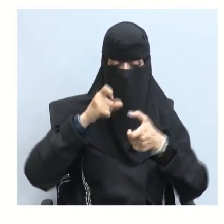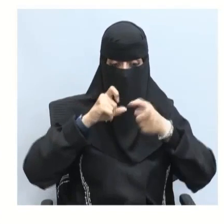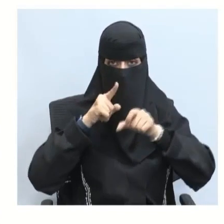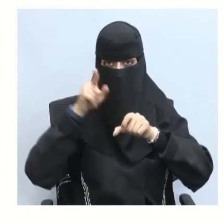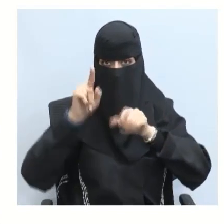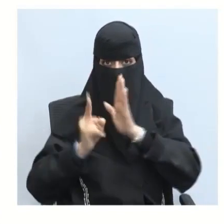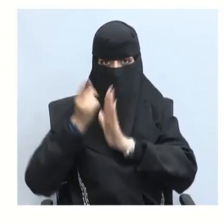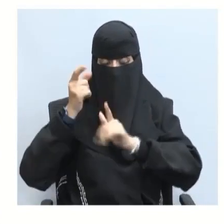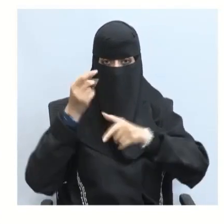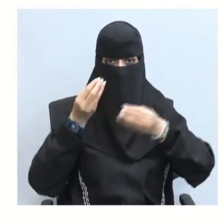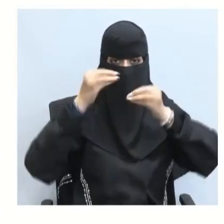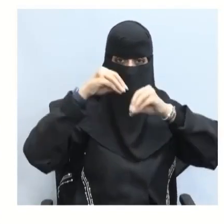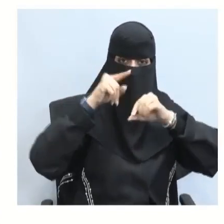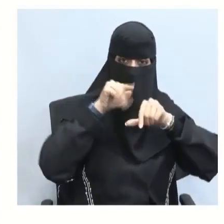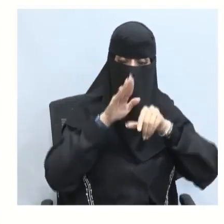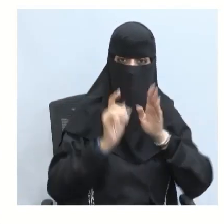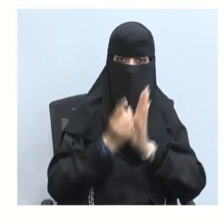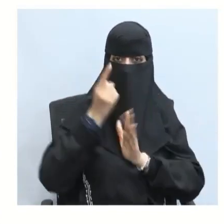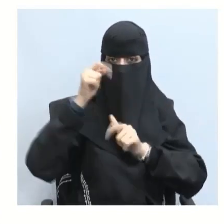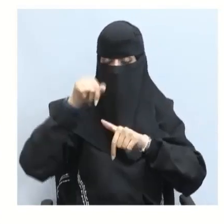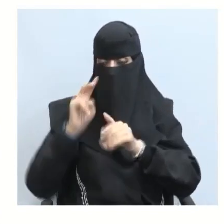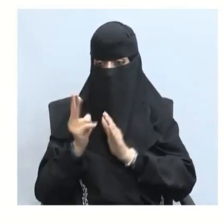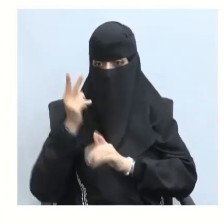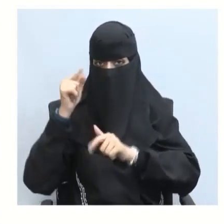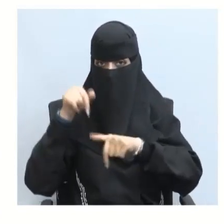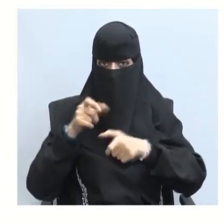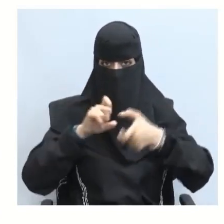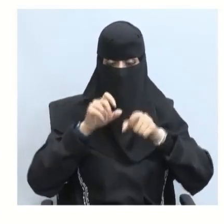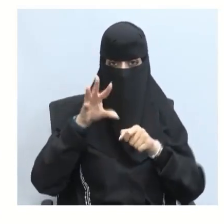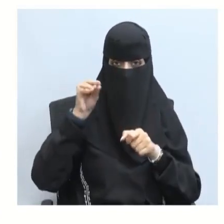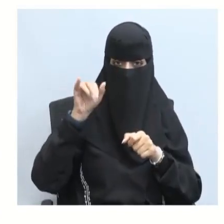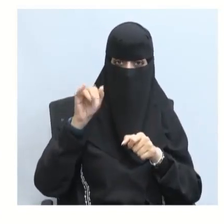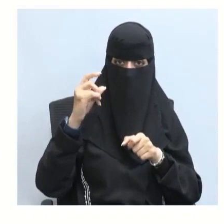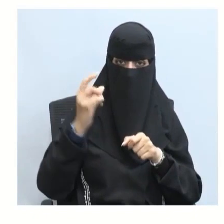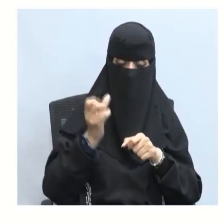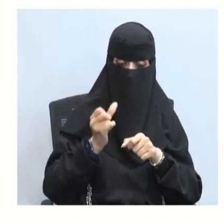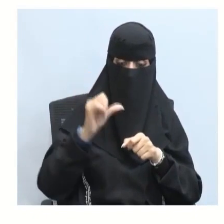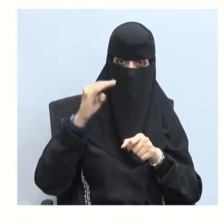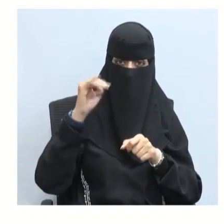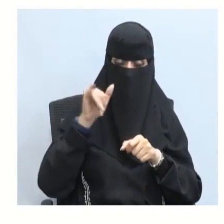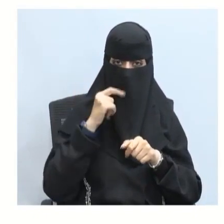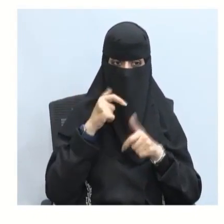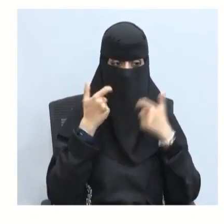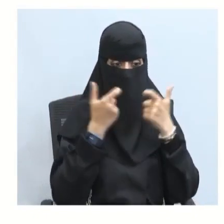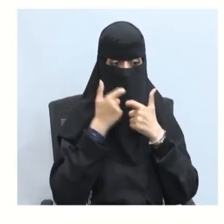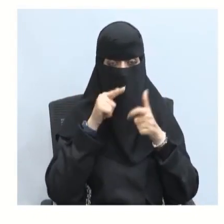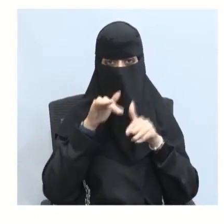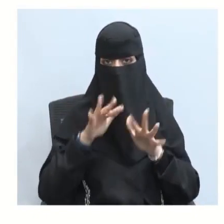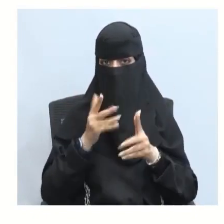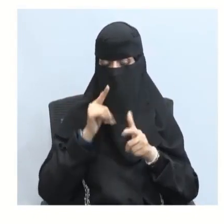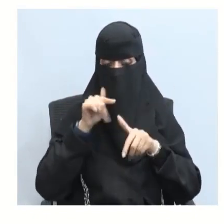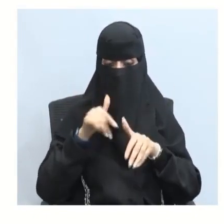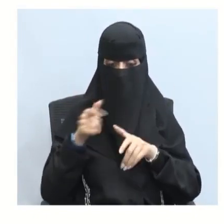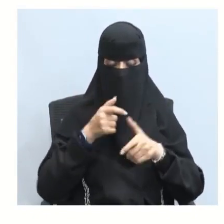المركب الاول بذره كربون واحده وذرتين هيدروجين لاحظ معي ماذا يحدث